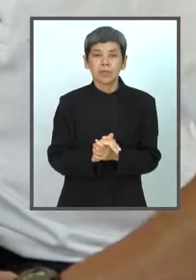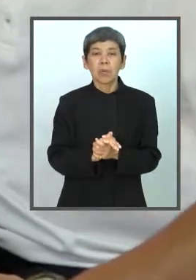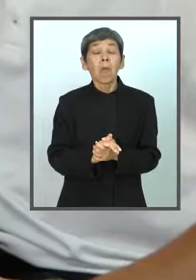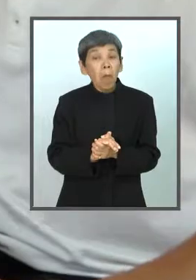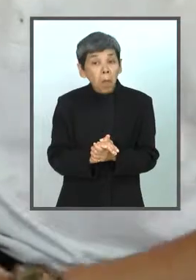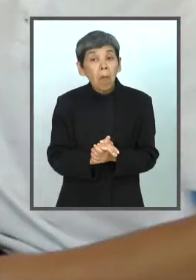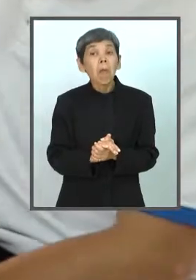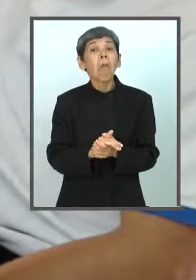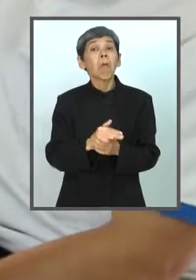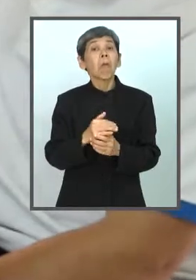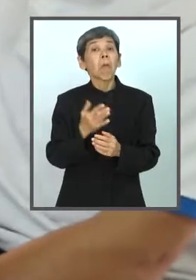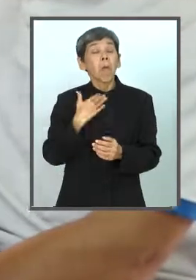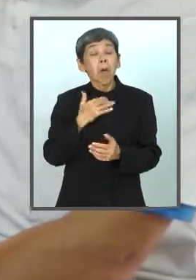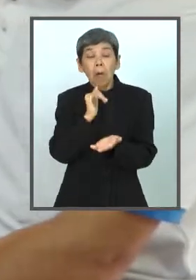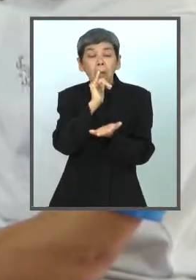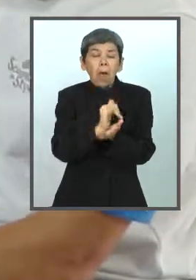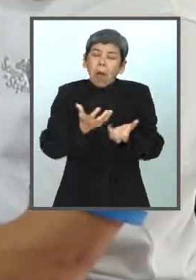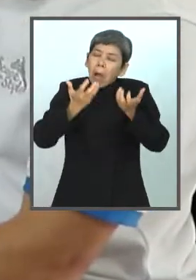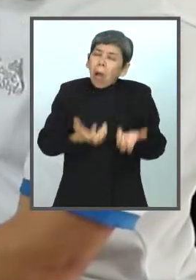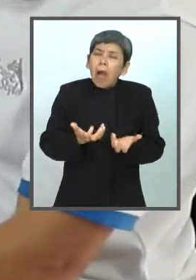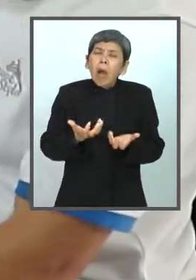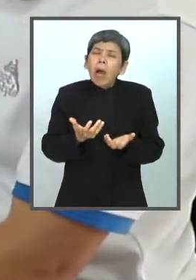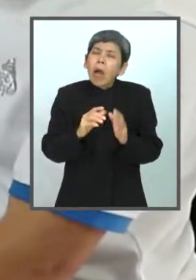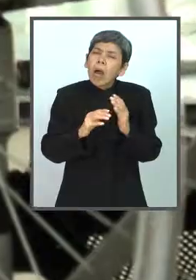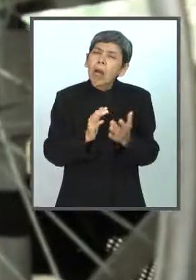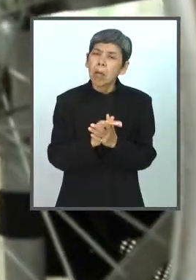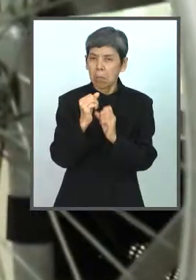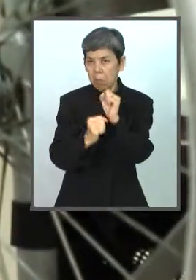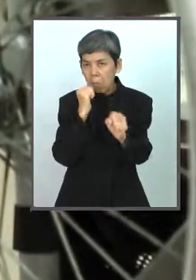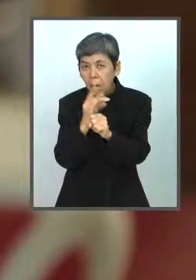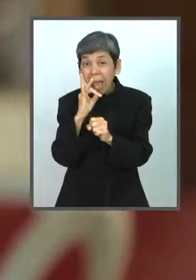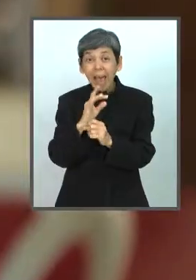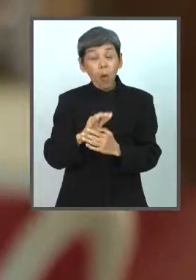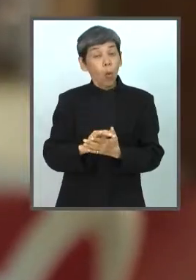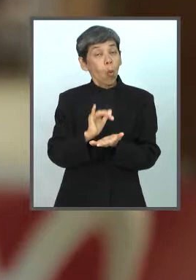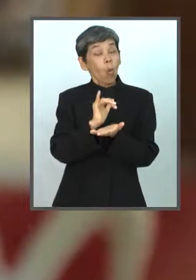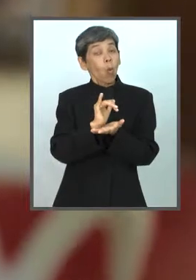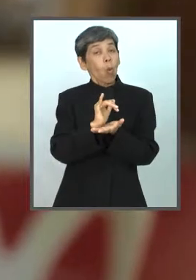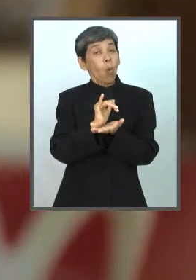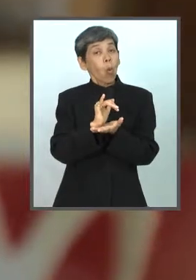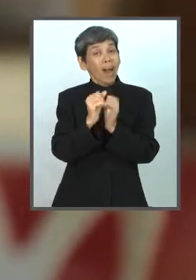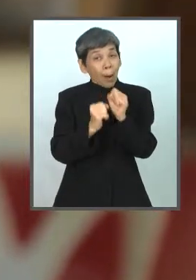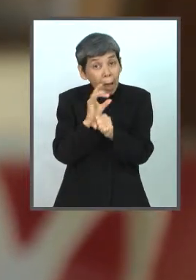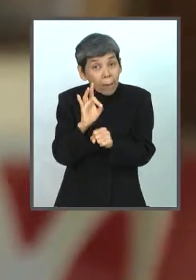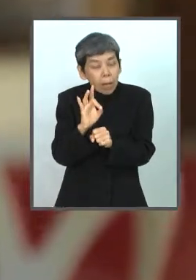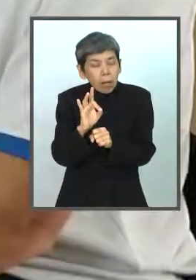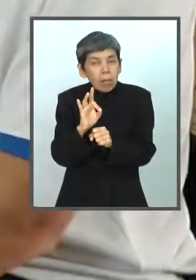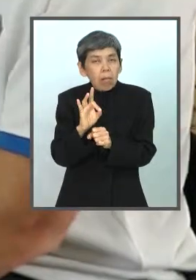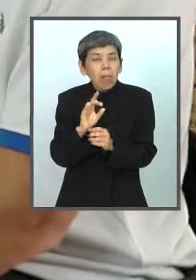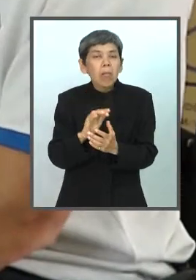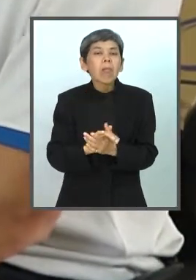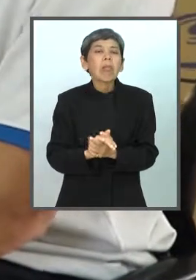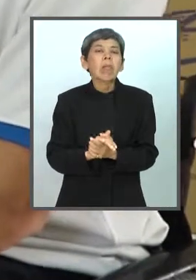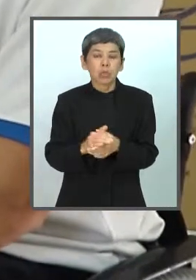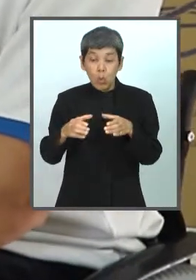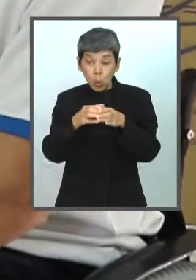ใช่เหรอ ครับ แล้วก่อนออกมาจากเตียงนี่พี่อยู่บนเตียงนานแค่ไหนครับ 8 ปีครับ อยู่บนเตียง8 ปีเลย ครับ